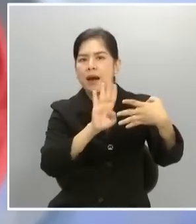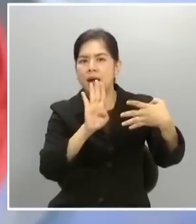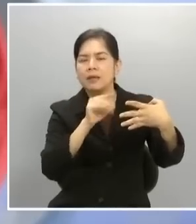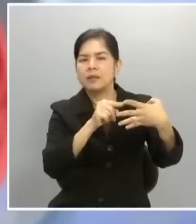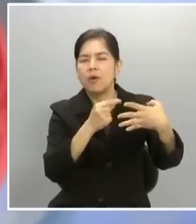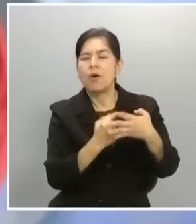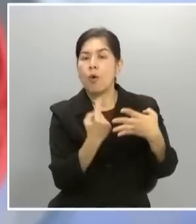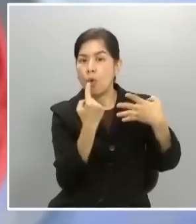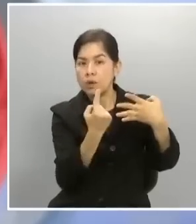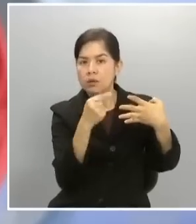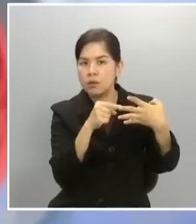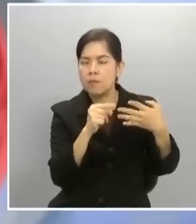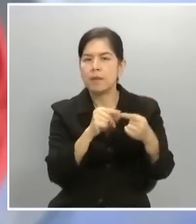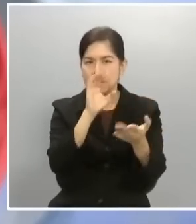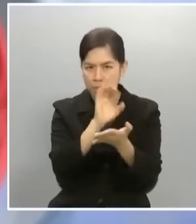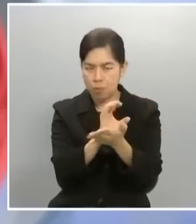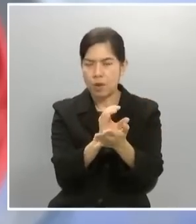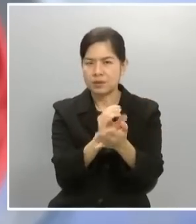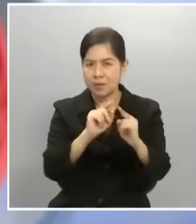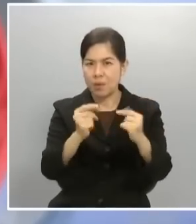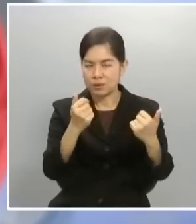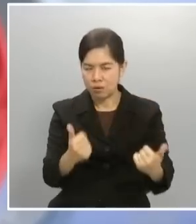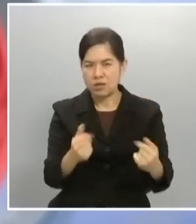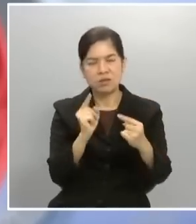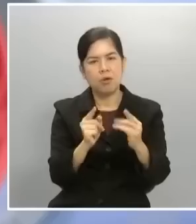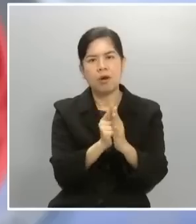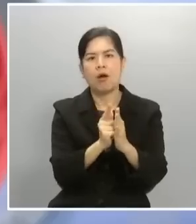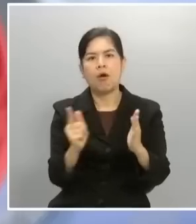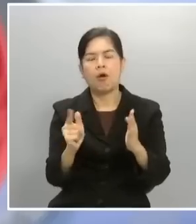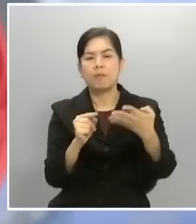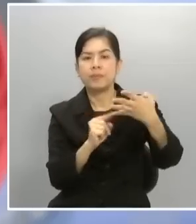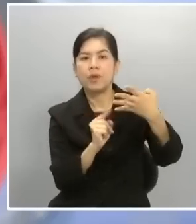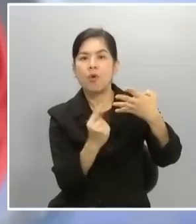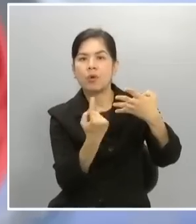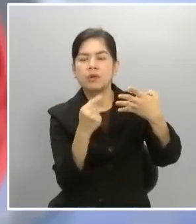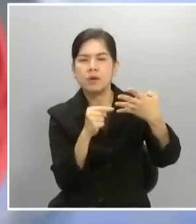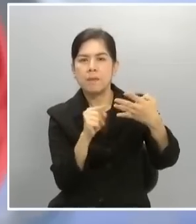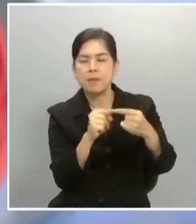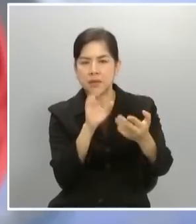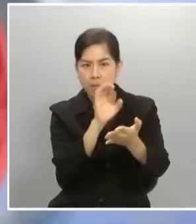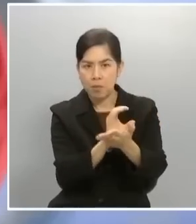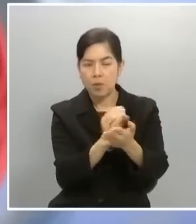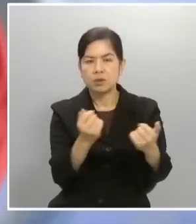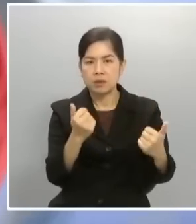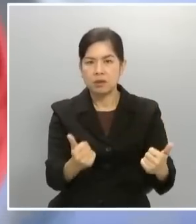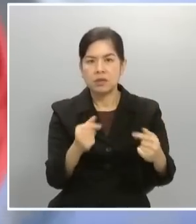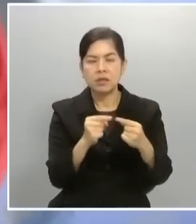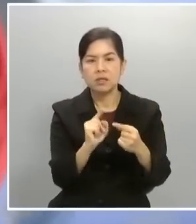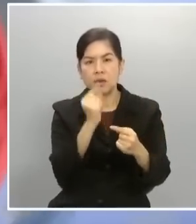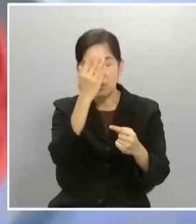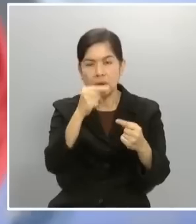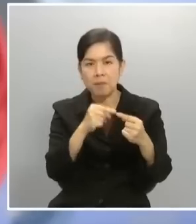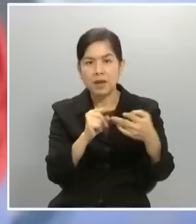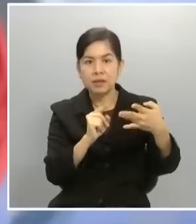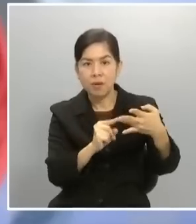ตำรวจคนนึงต้องลาออกจากราชการนะฮะพี่น้องหนึ่งใน 4บนี้ถึงขั้นที่ว่าบางคนกำลังจะแต่งงาน